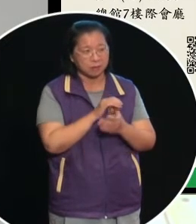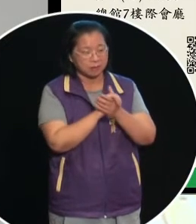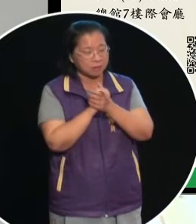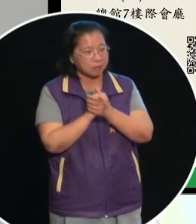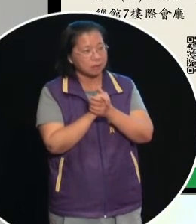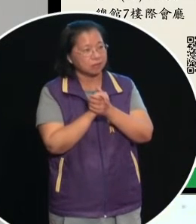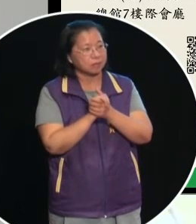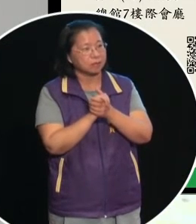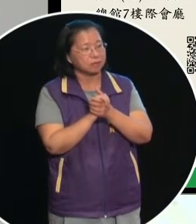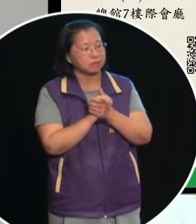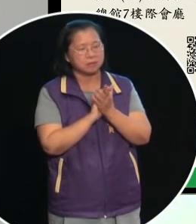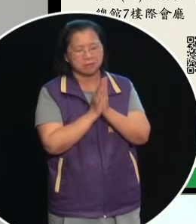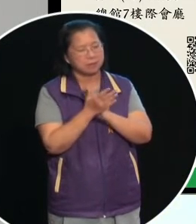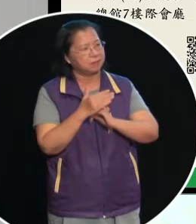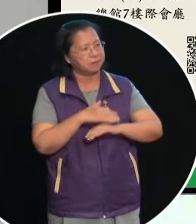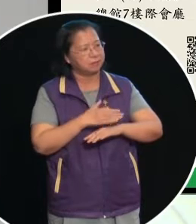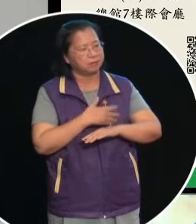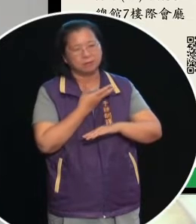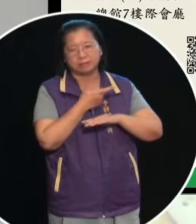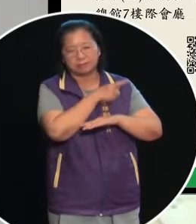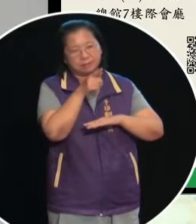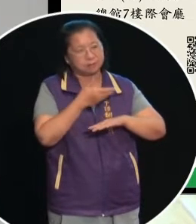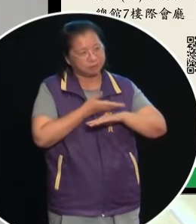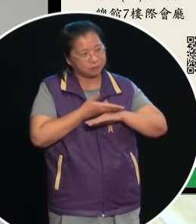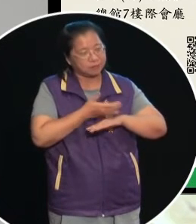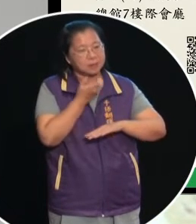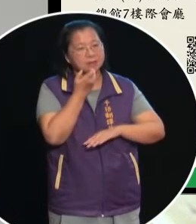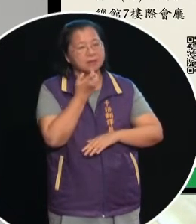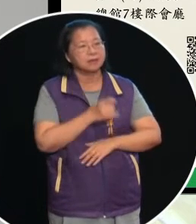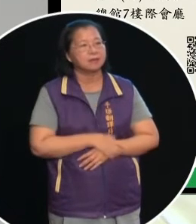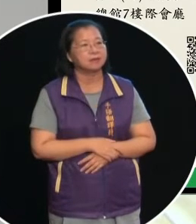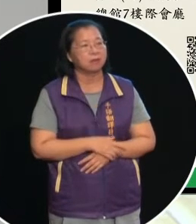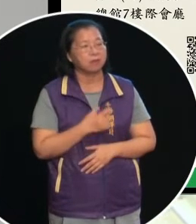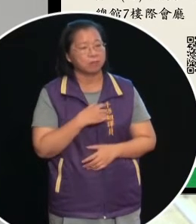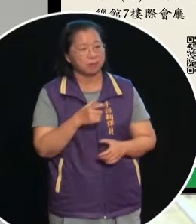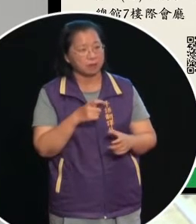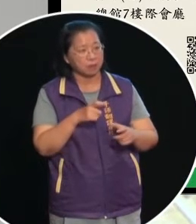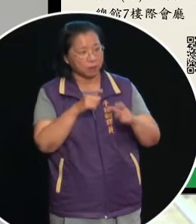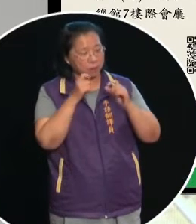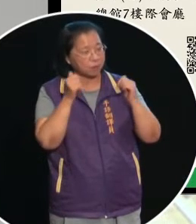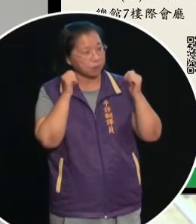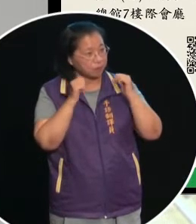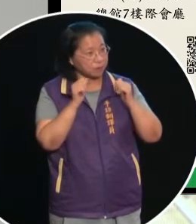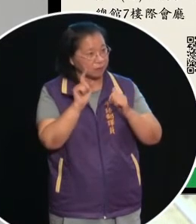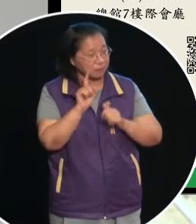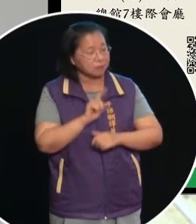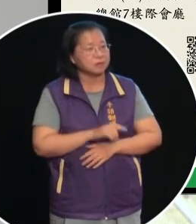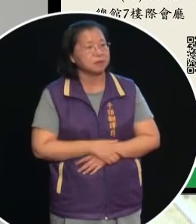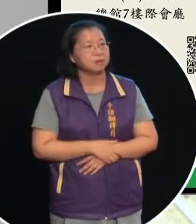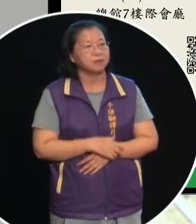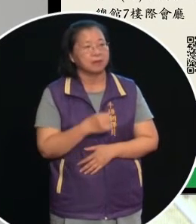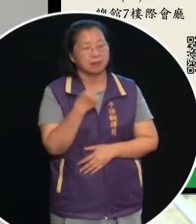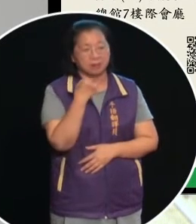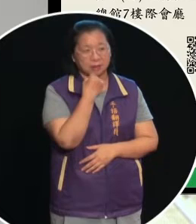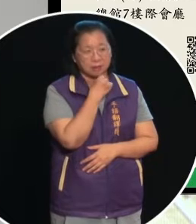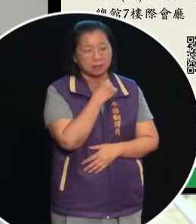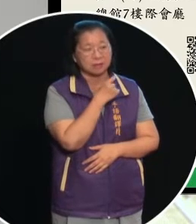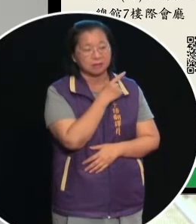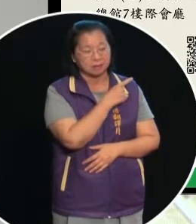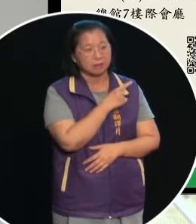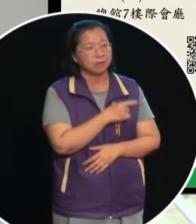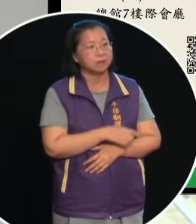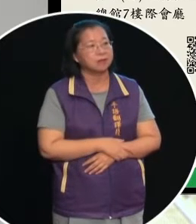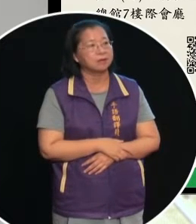论是不会变的，这个可以放心。但是还是要回到我今天中间讲到的内容，是台湾不能放心的事情